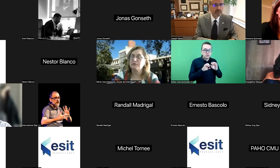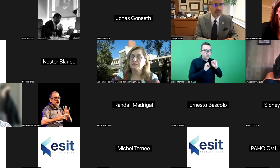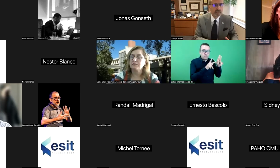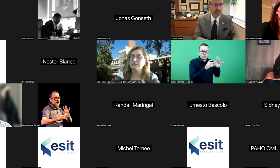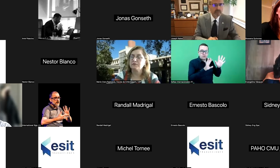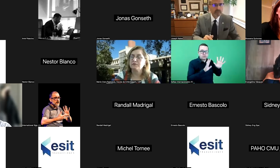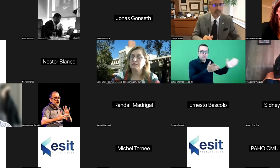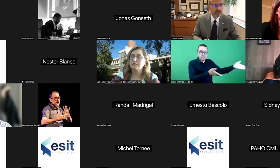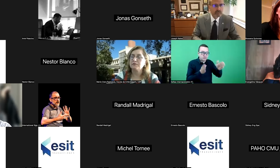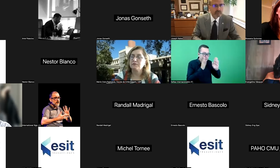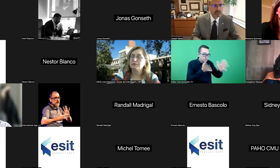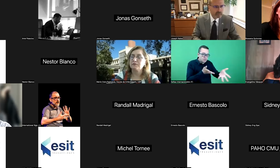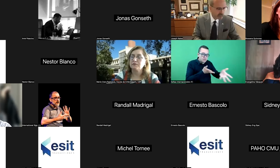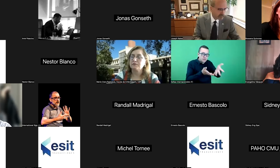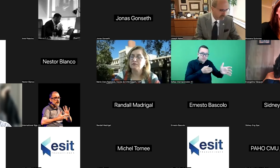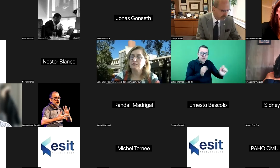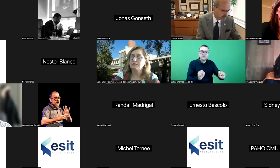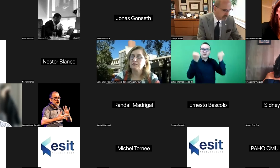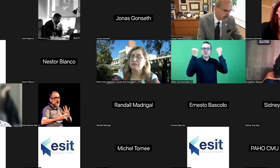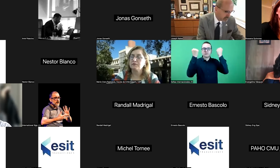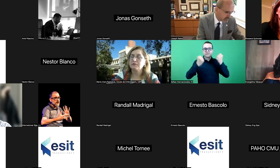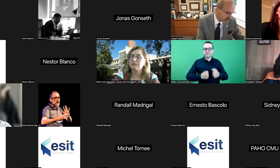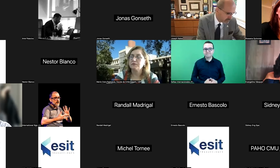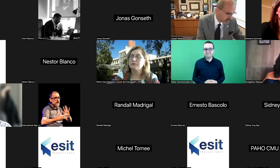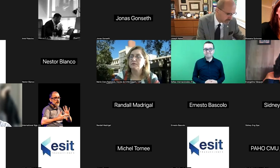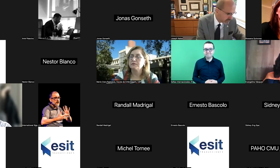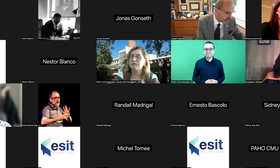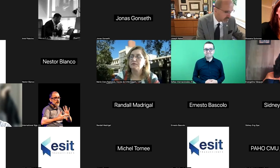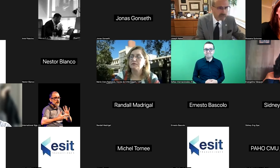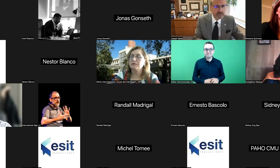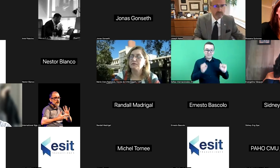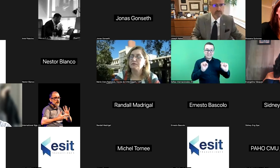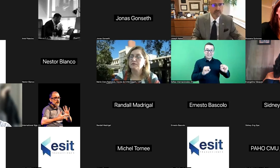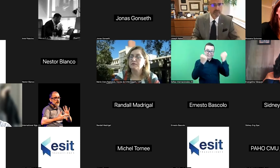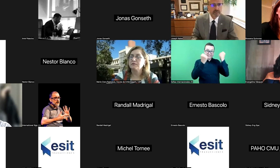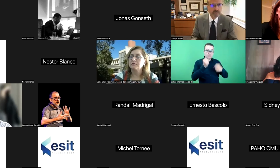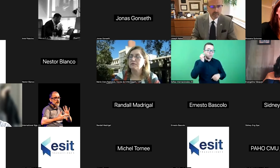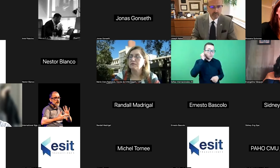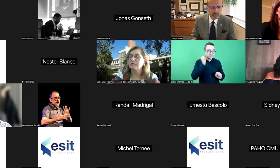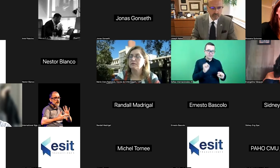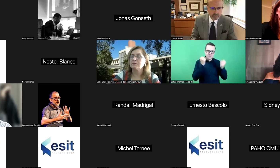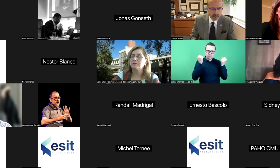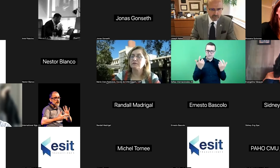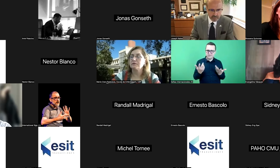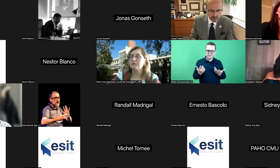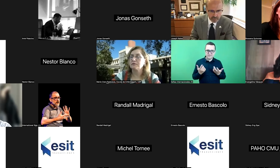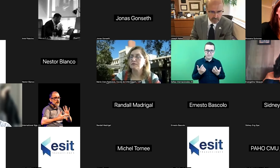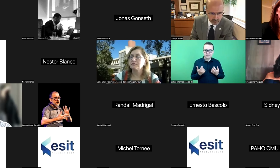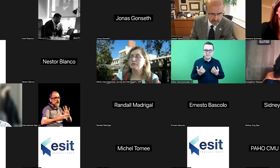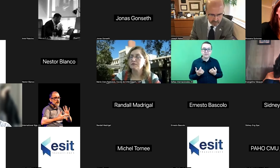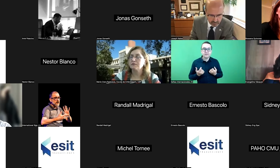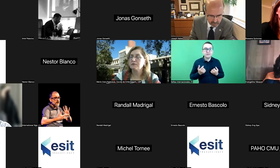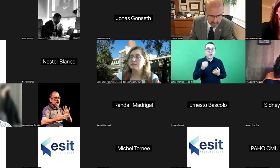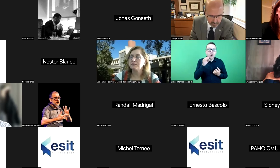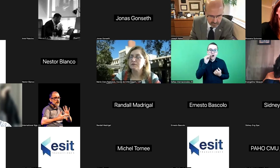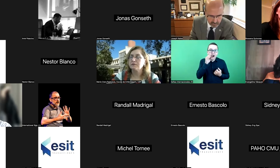le médecin en question, un médecin a tout de suite pris en charge la femme et la vie du bébé a pu être